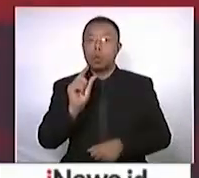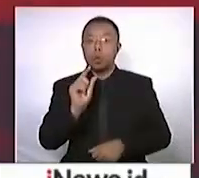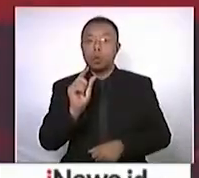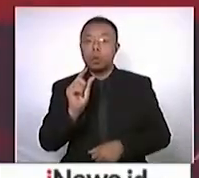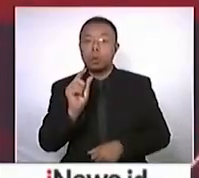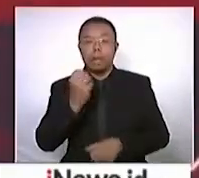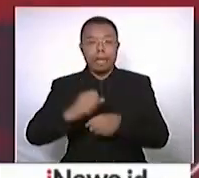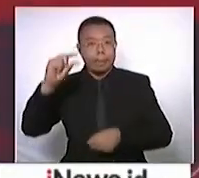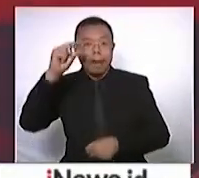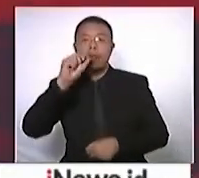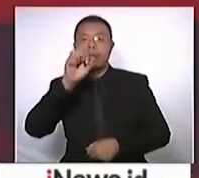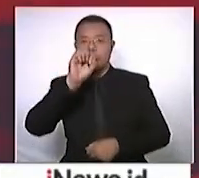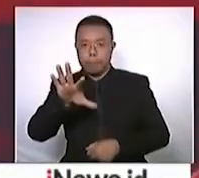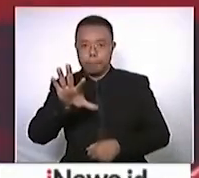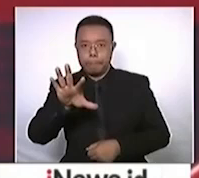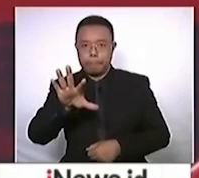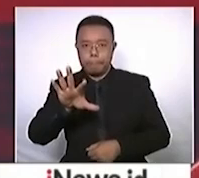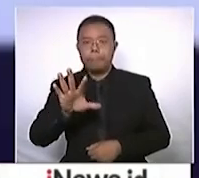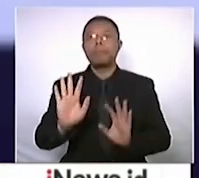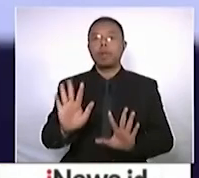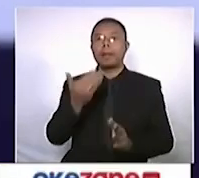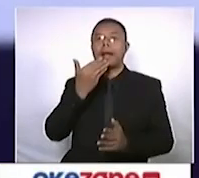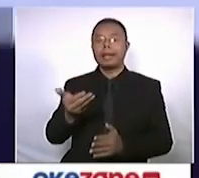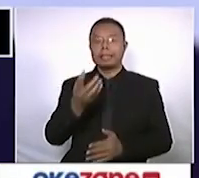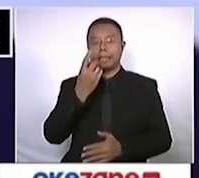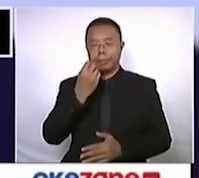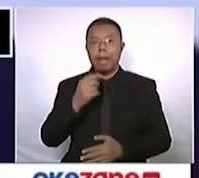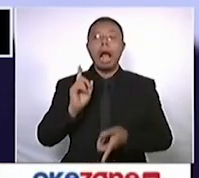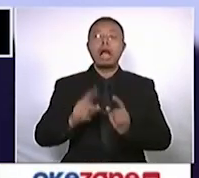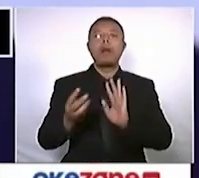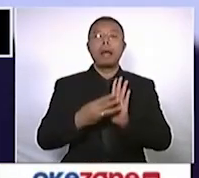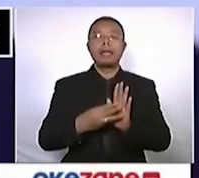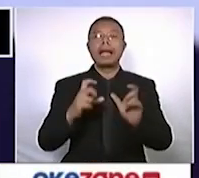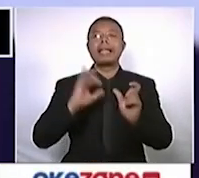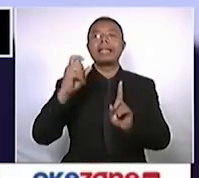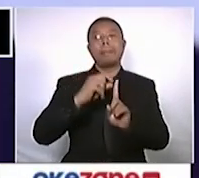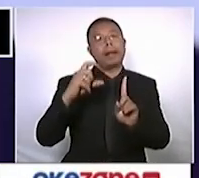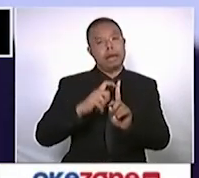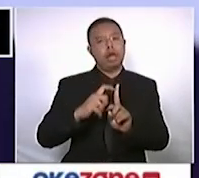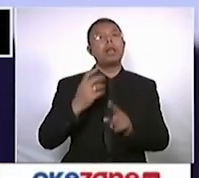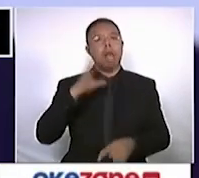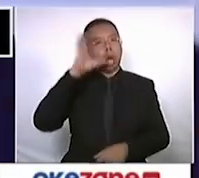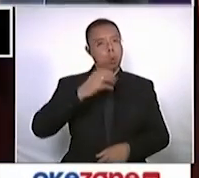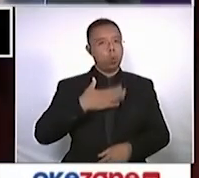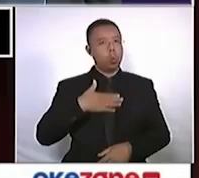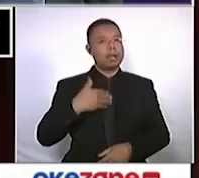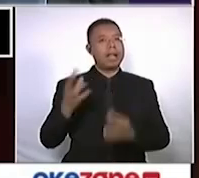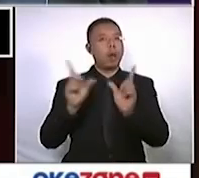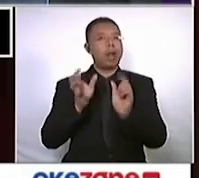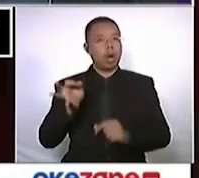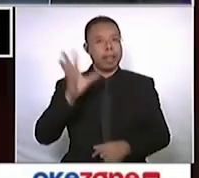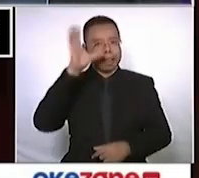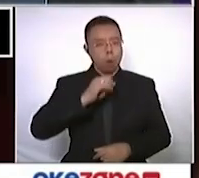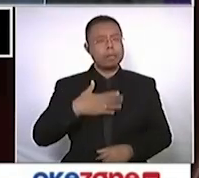kembali kepada Pak Gibran untuk menanggapi. Baik, terima kasih Pak. Kalau masalah SIPD ya tentu saya tahu Pak. Saya